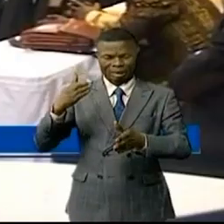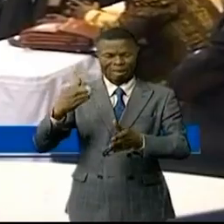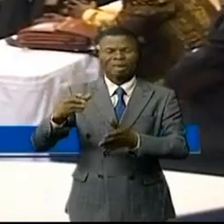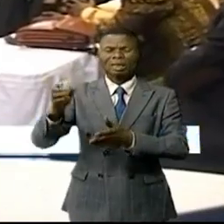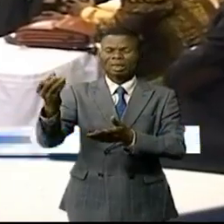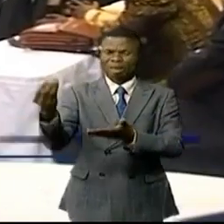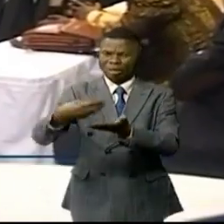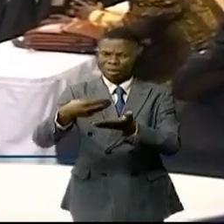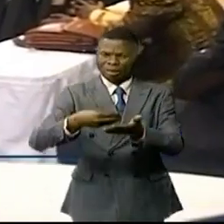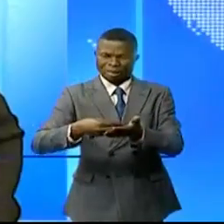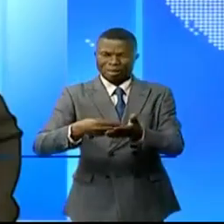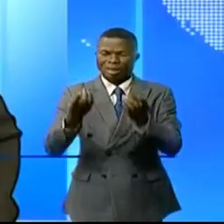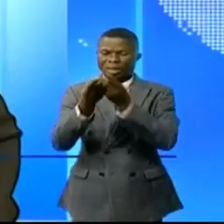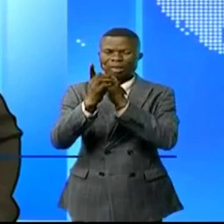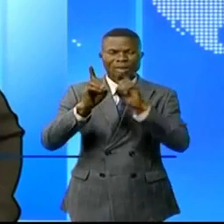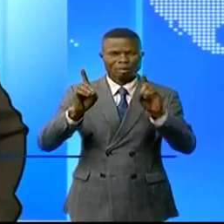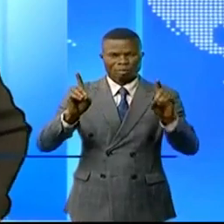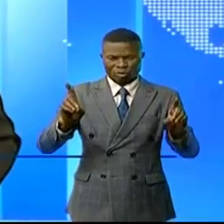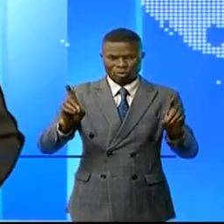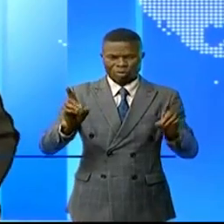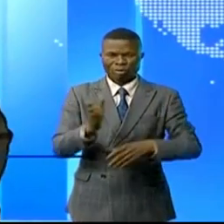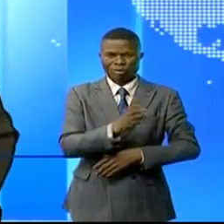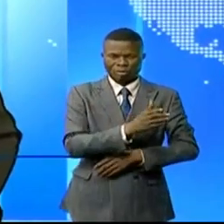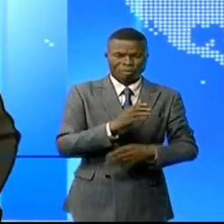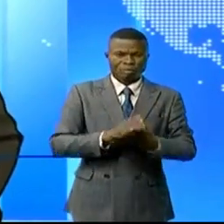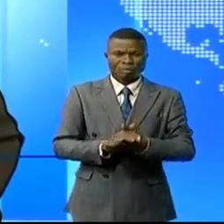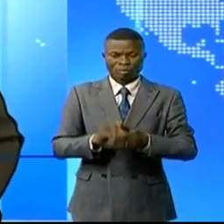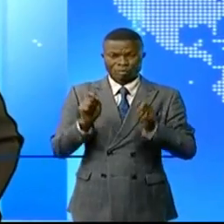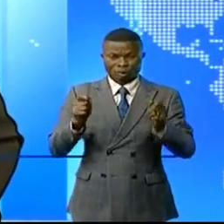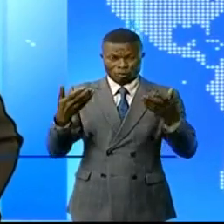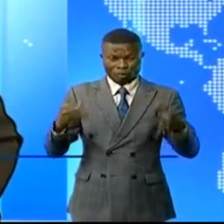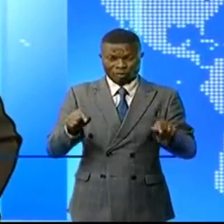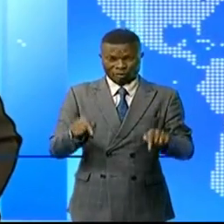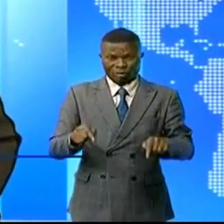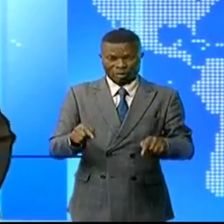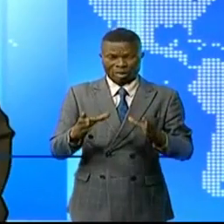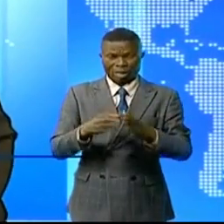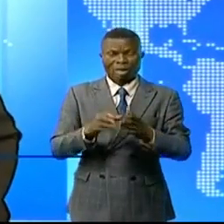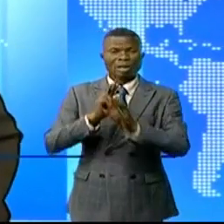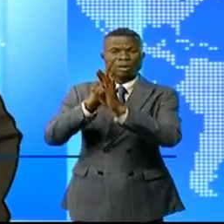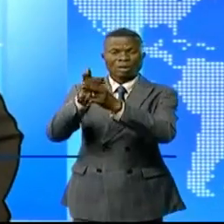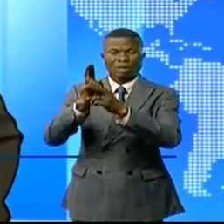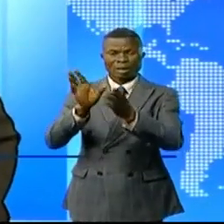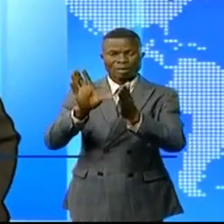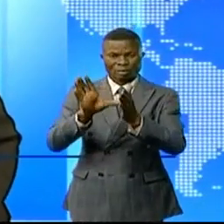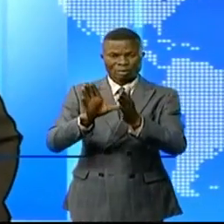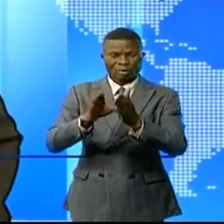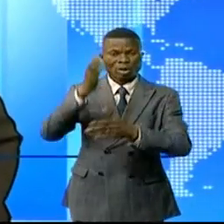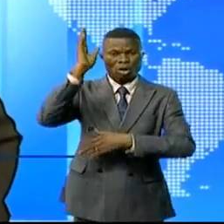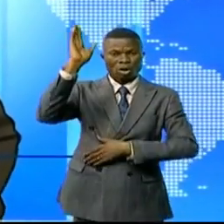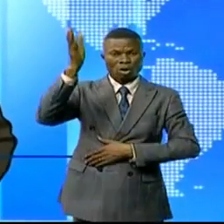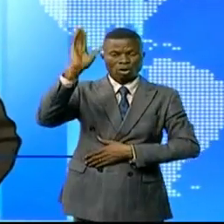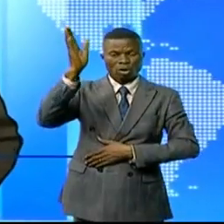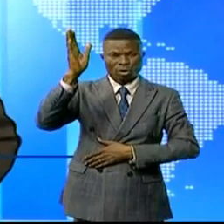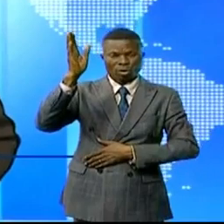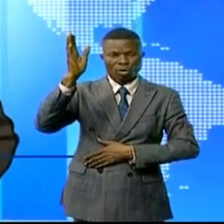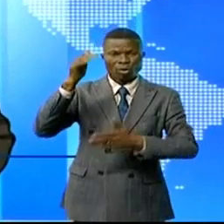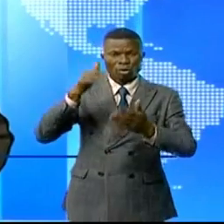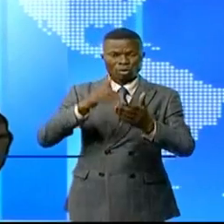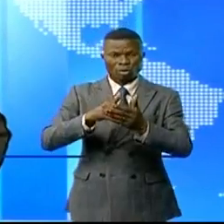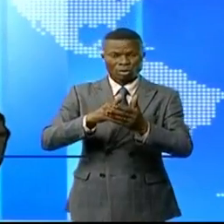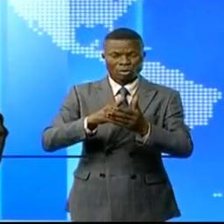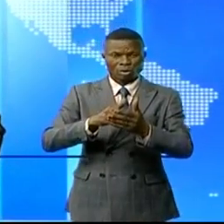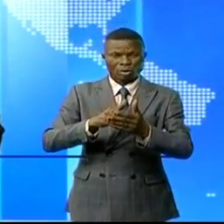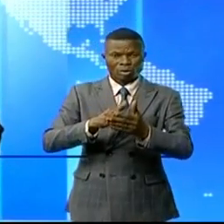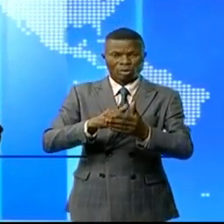redevabilité démocratique. Alors, boucler ce journal avec ce reportage sur la conférence contre les